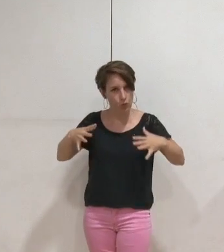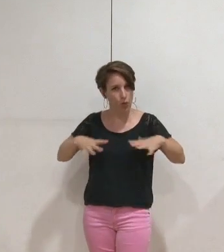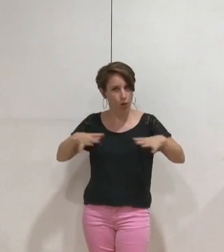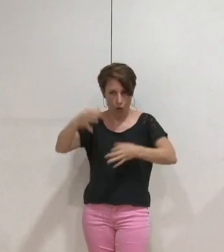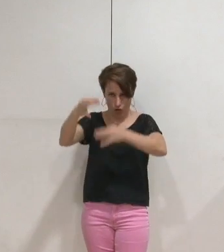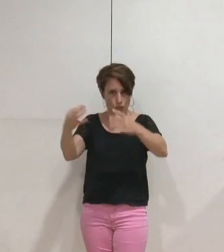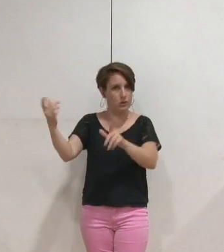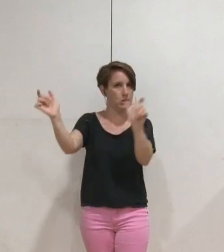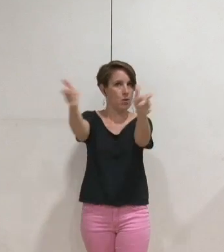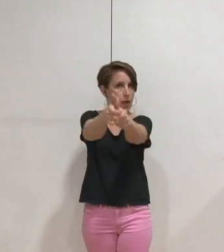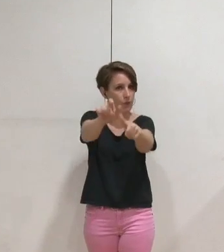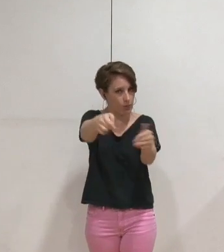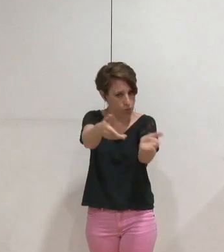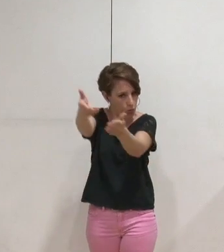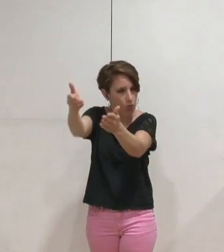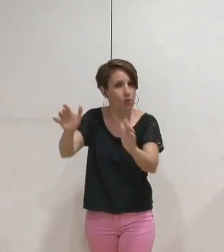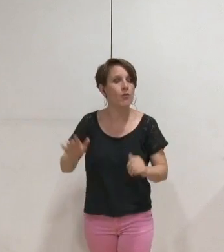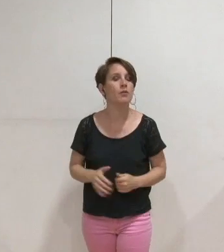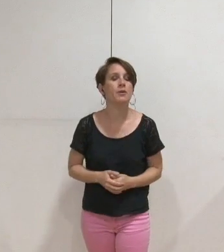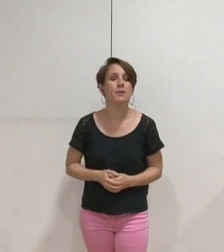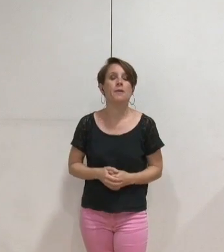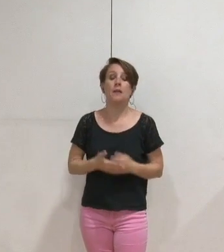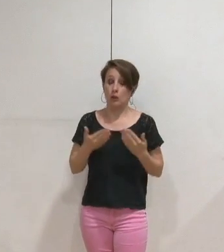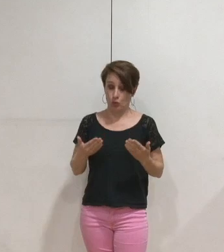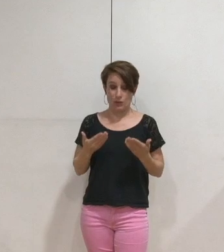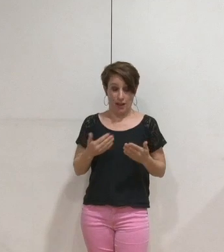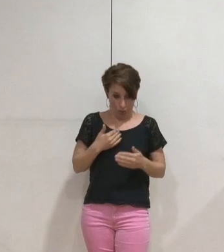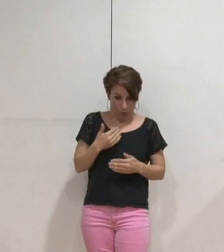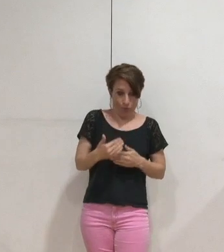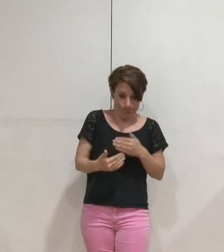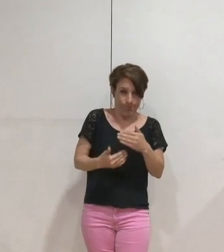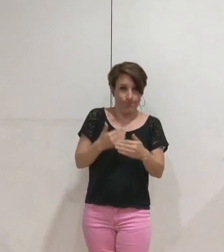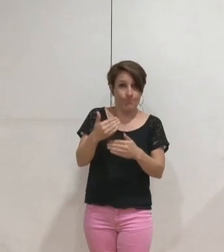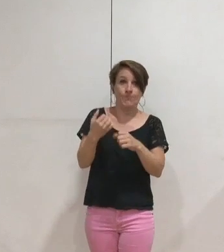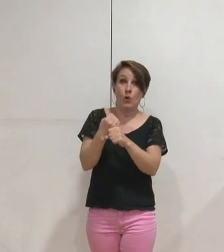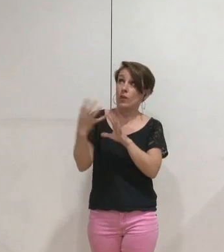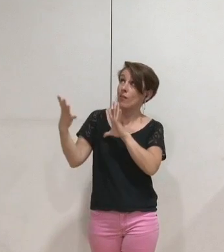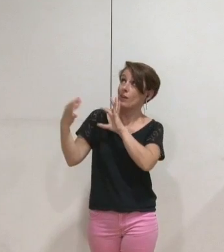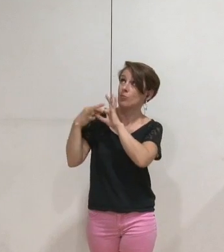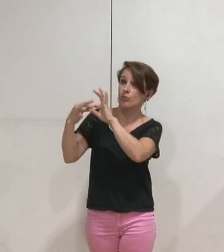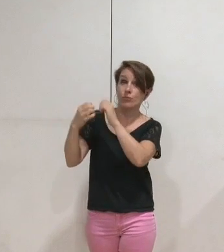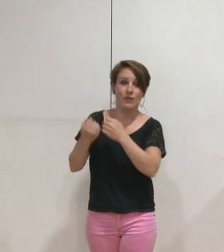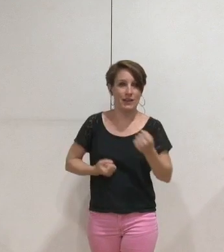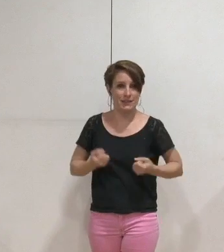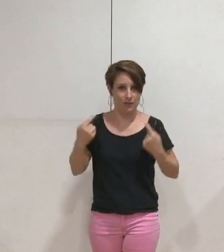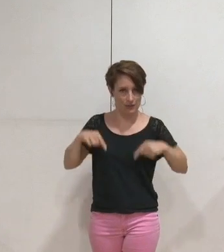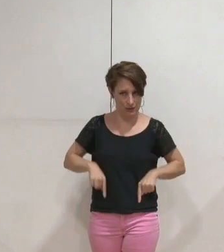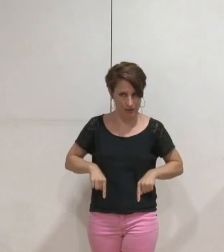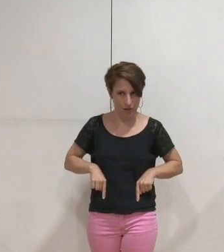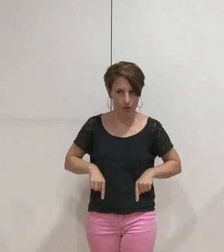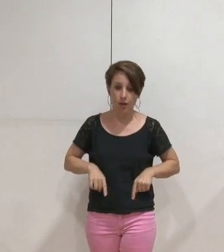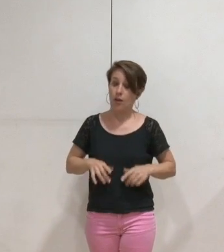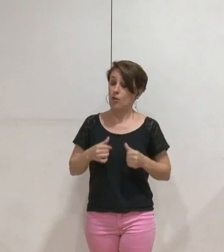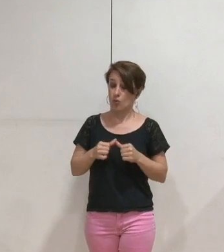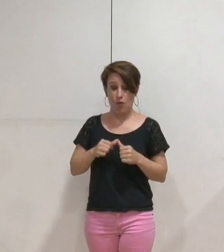avance nous travaillons aujourd'hui avec les services de l'État je crois que il y a une nécessité d'objectif commun de se dire